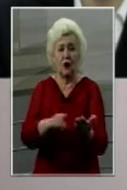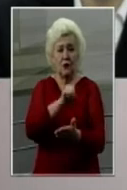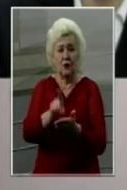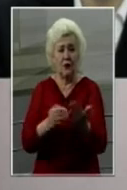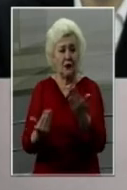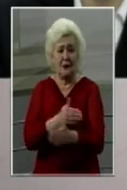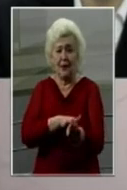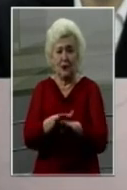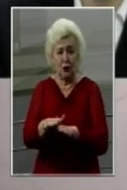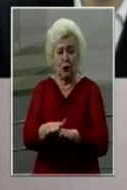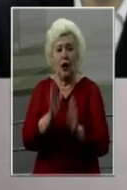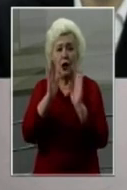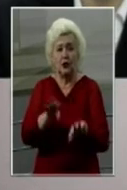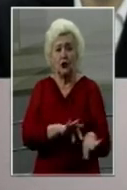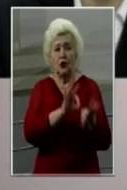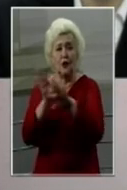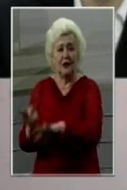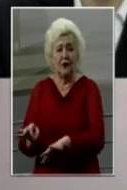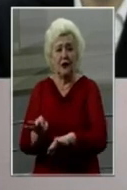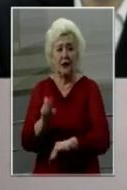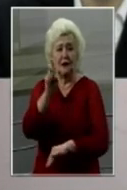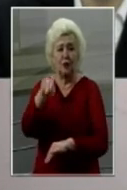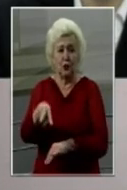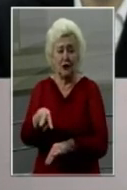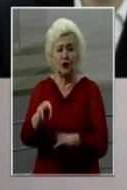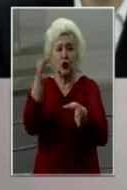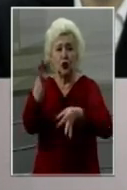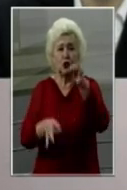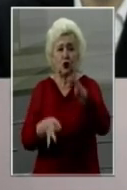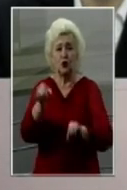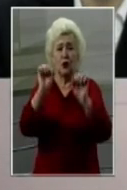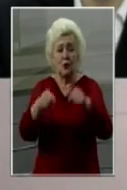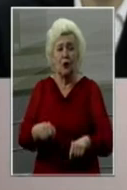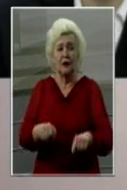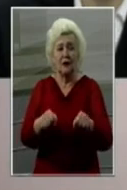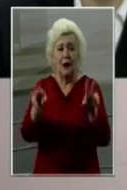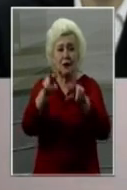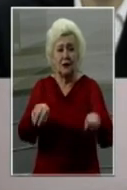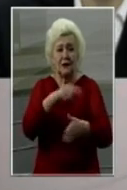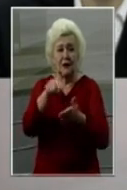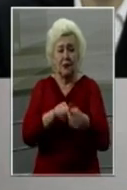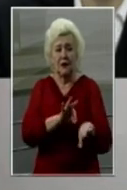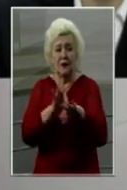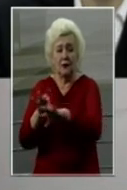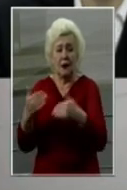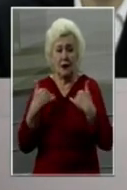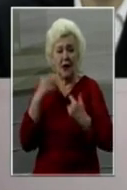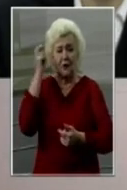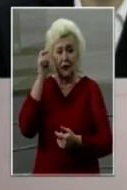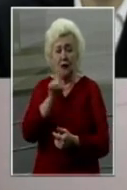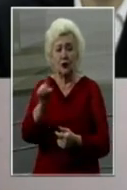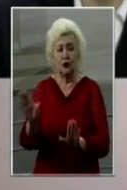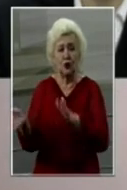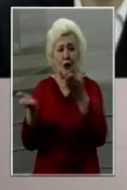відбулося. А як тільки він вийде з лікарняного, то відразу ж суд зможе розглядати питання про його відсторонення. Я в Києві для того, щоб